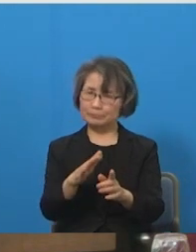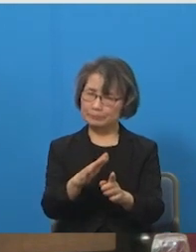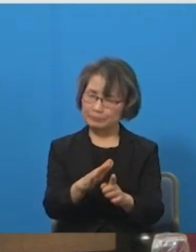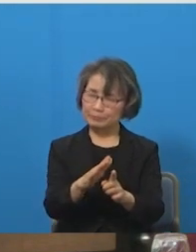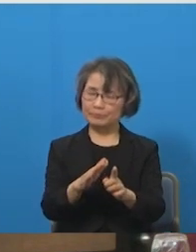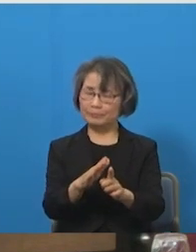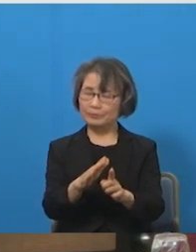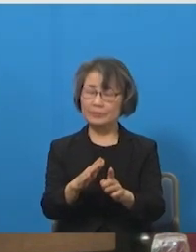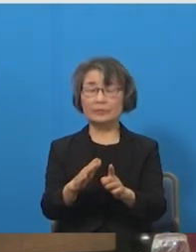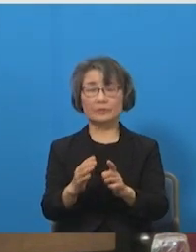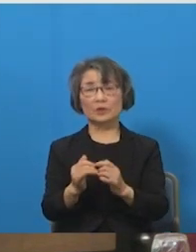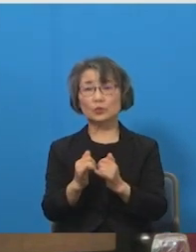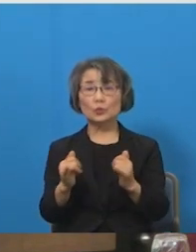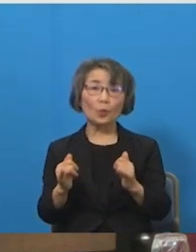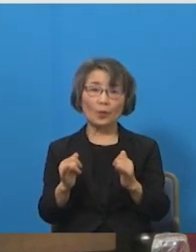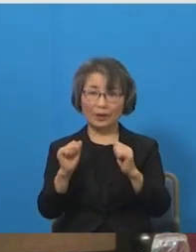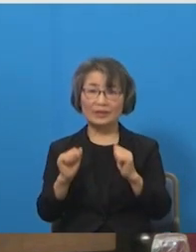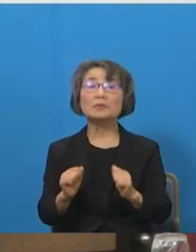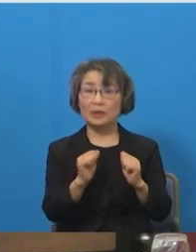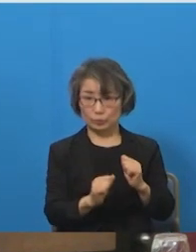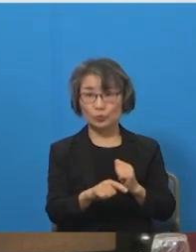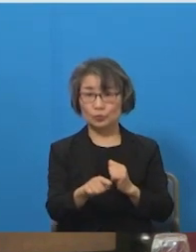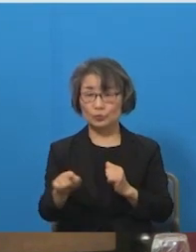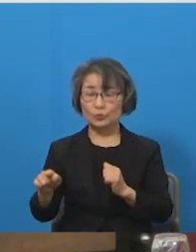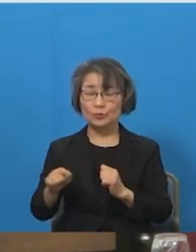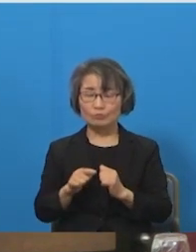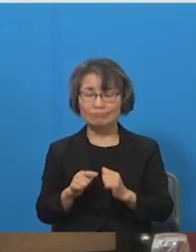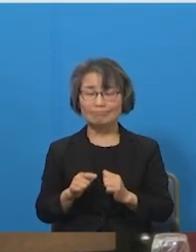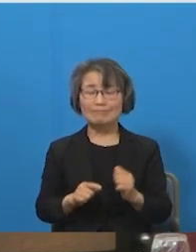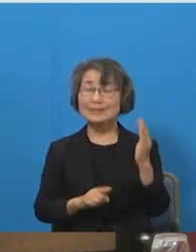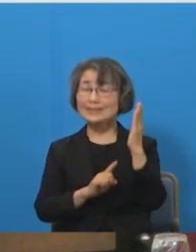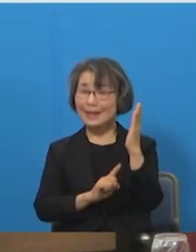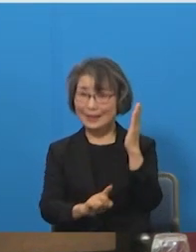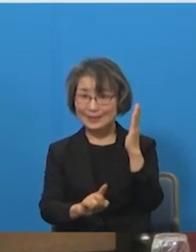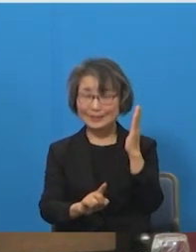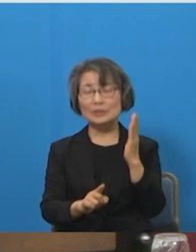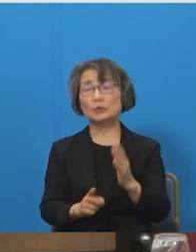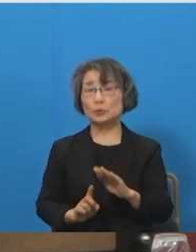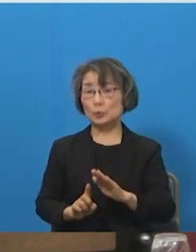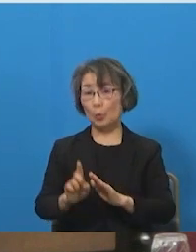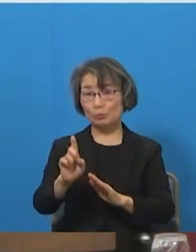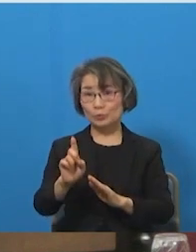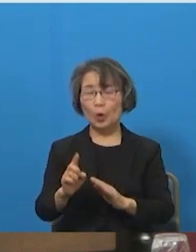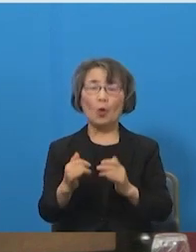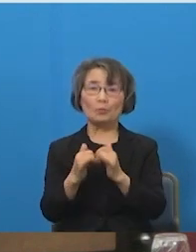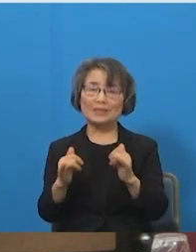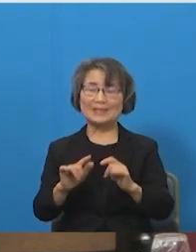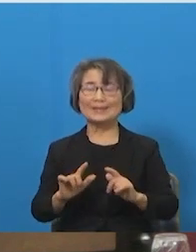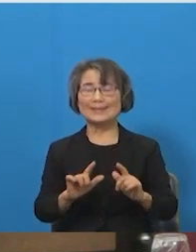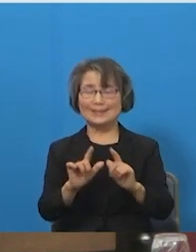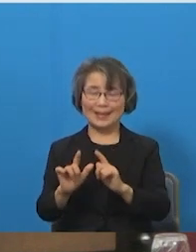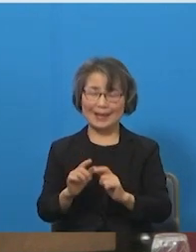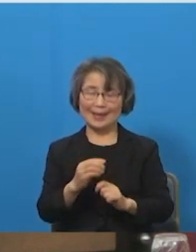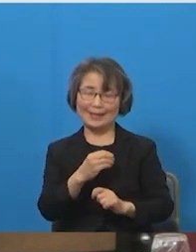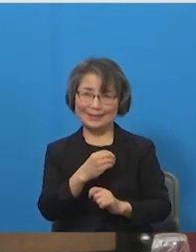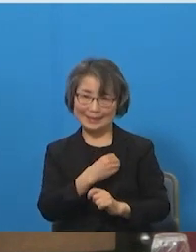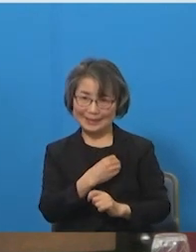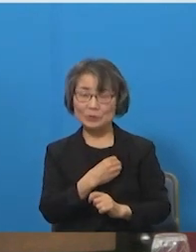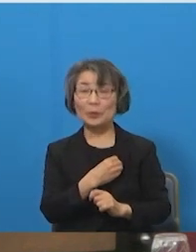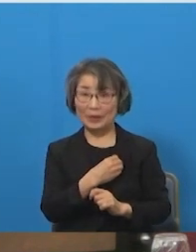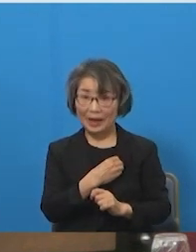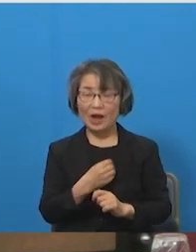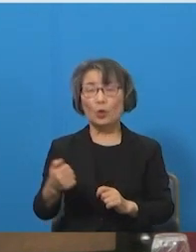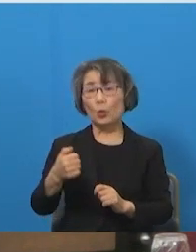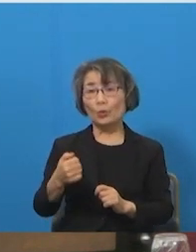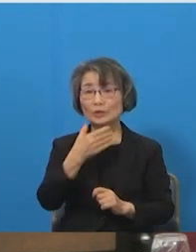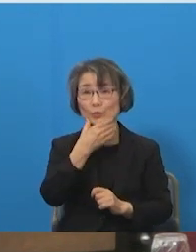行き届きにくい方の増加が懸念されます。このため、政令市トップの充足率を誇る民生児童委員や、本市独自制度である老